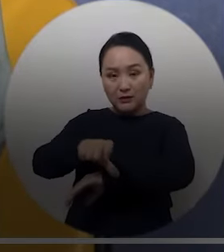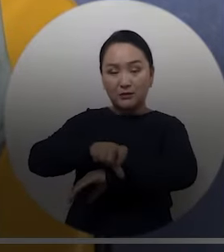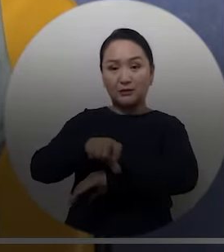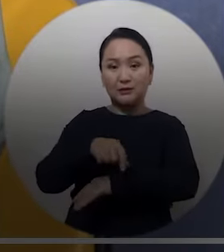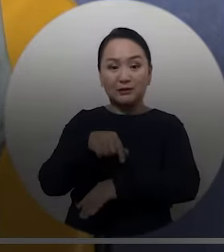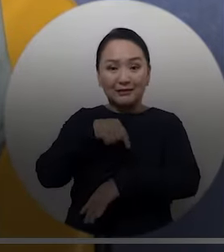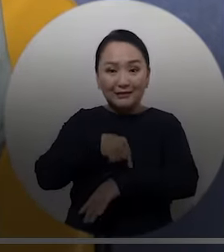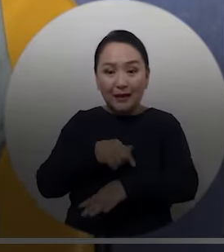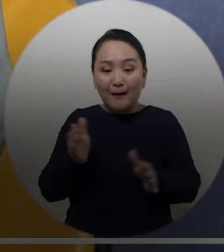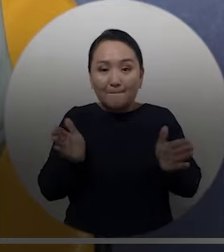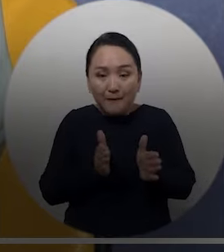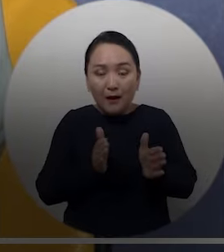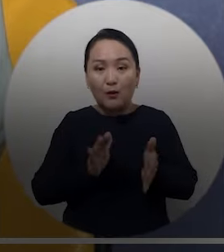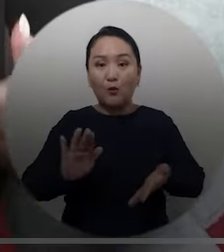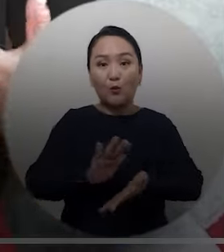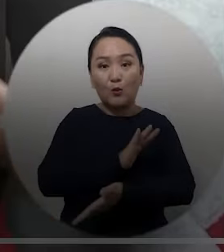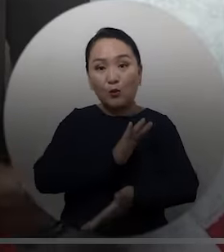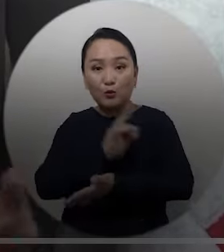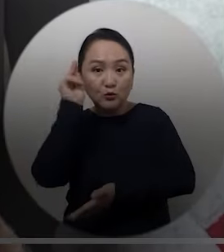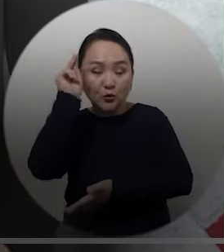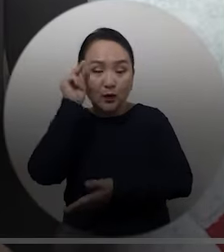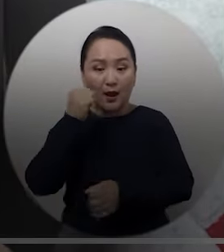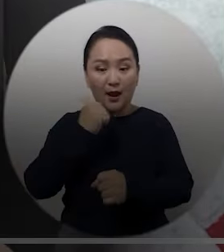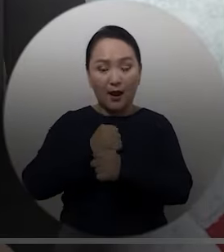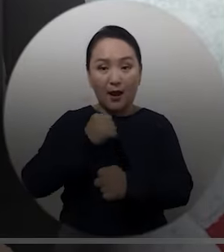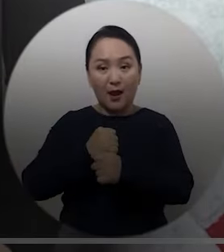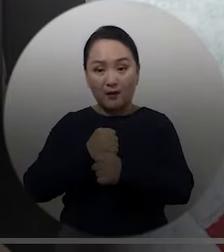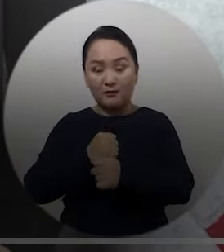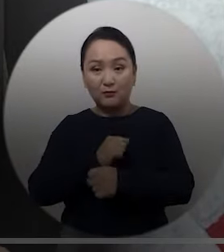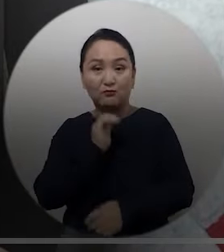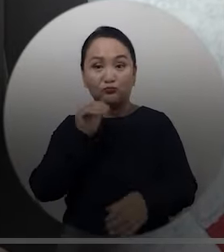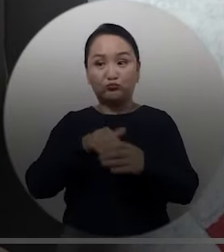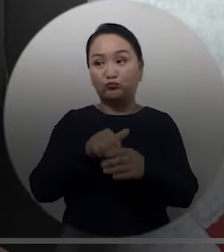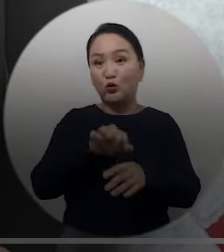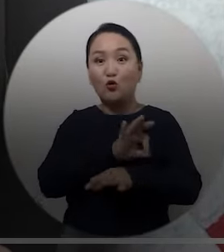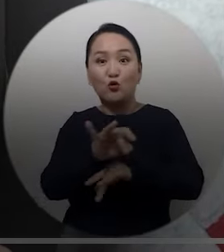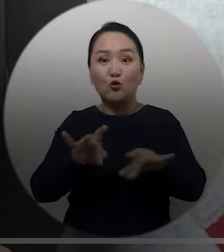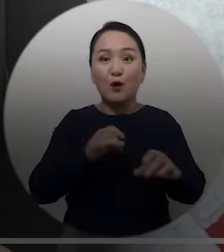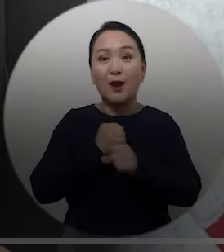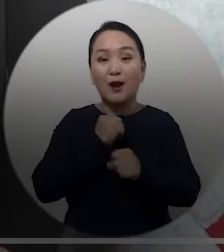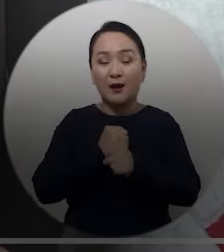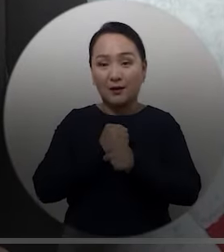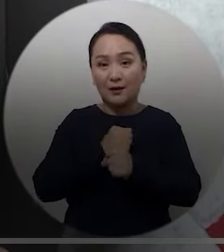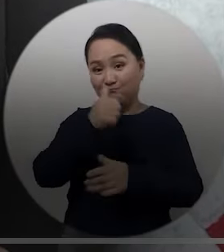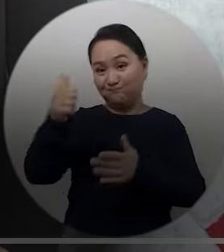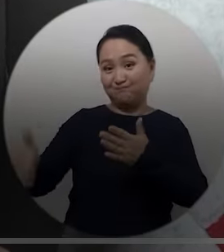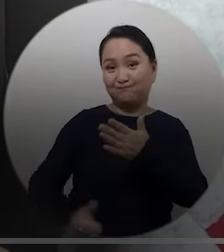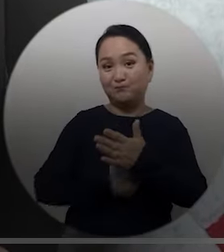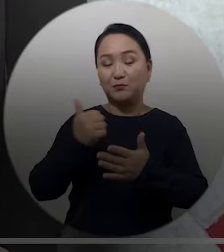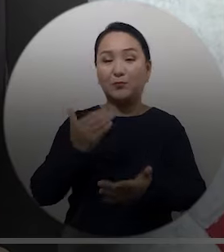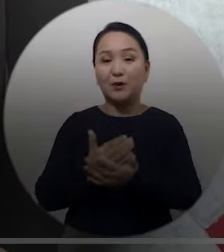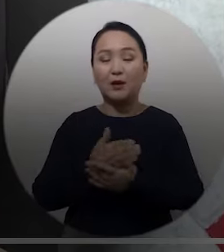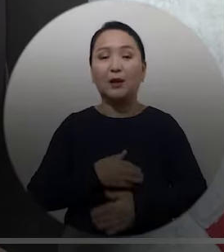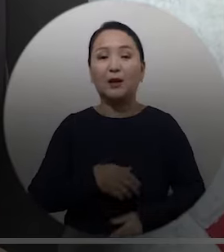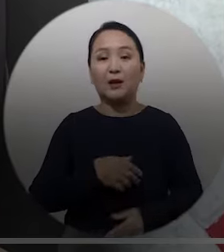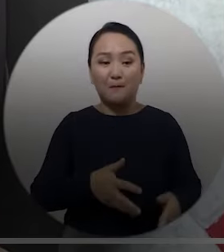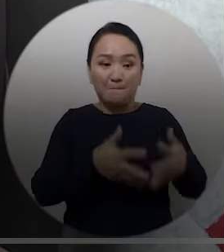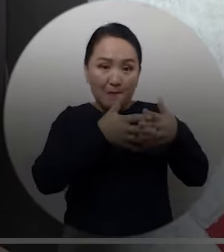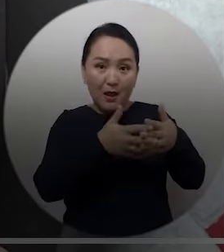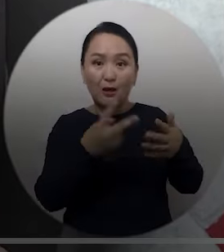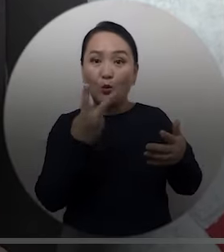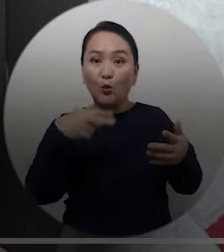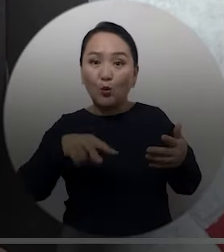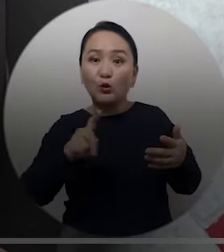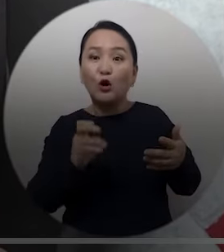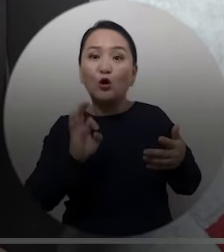ингээд өөрчлөлттэй ингээд суралцж ийж ажлын байрны шаардлагыг хангаж байгаа учраас өнөөдөр одоо үйл хөдлөл хөрөнгөөр одоо